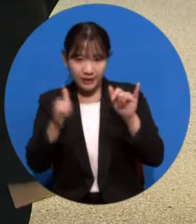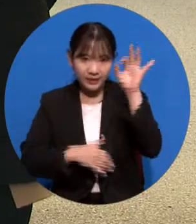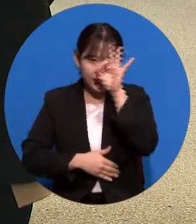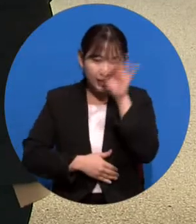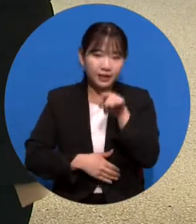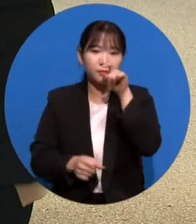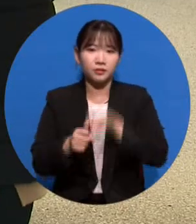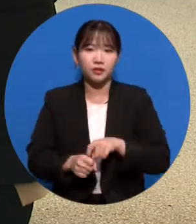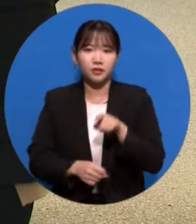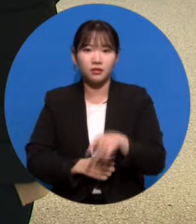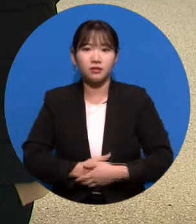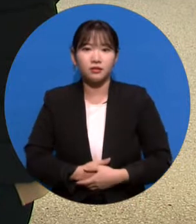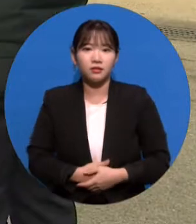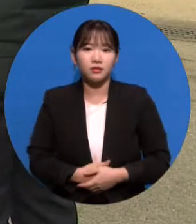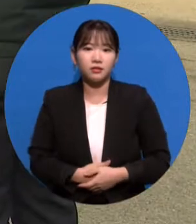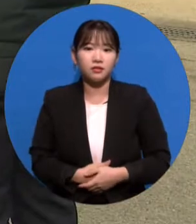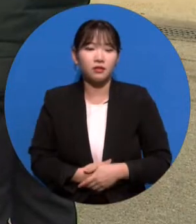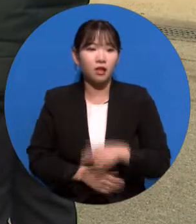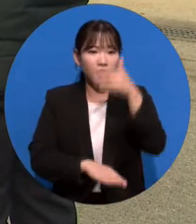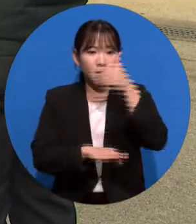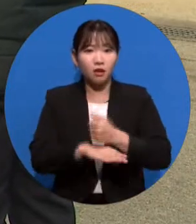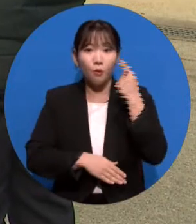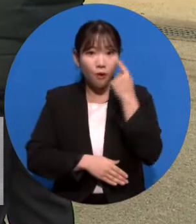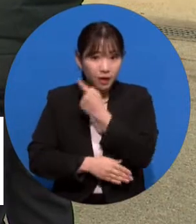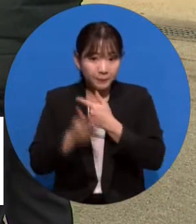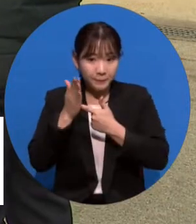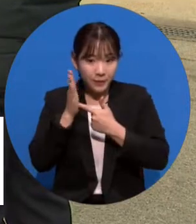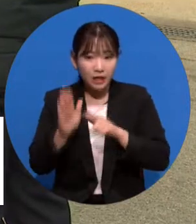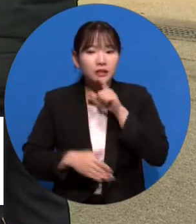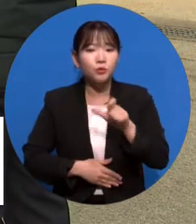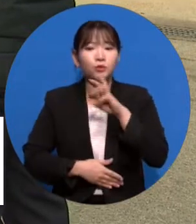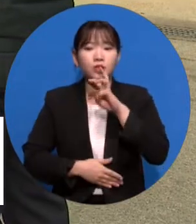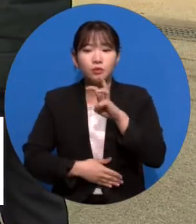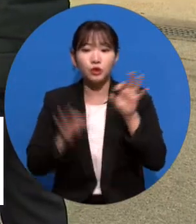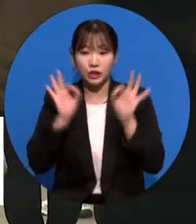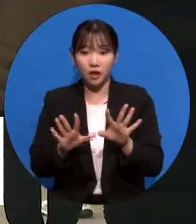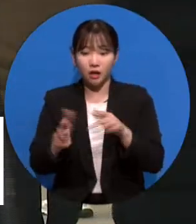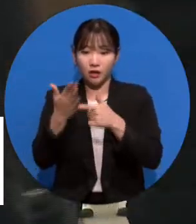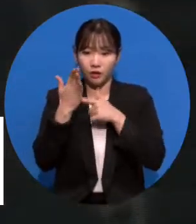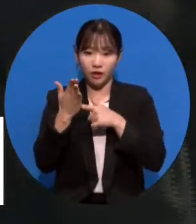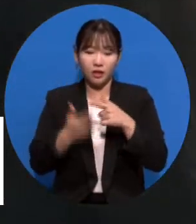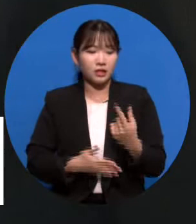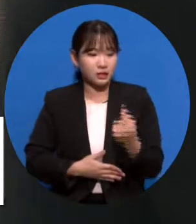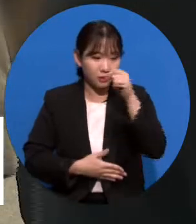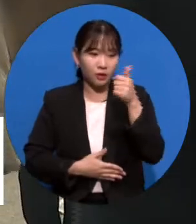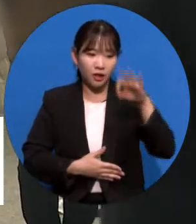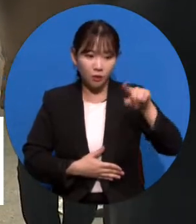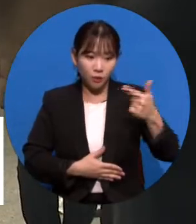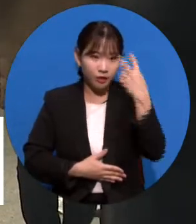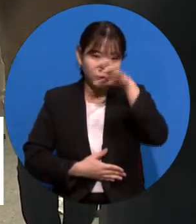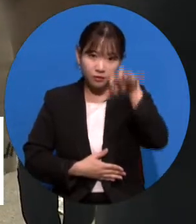감염원을 찾겠다는 겁니다. 결과 확인까지 15분에서 30분이 걸리는 신속 항원 검사